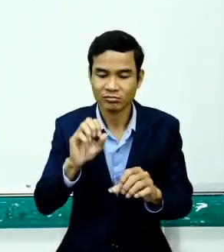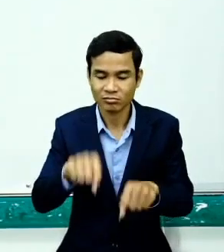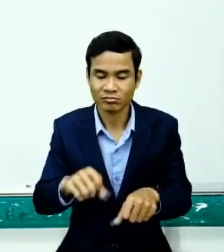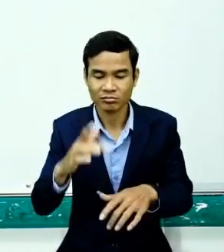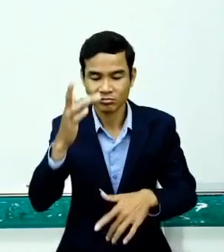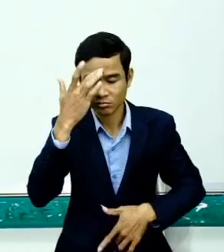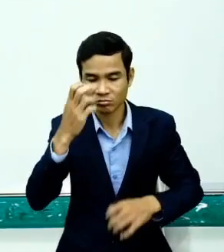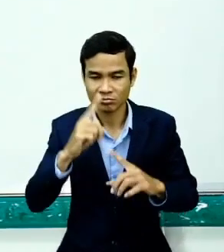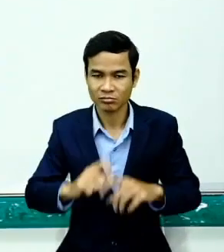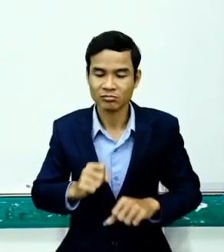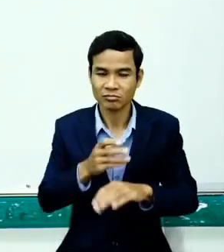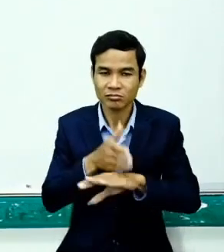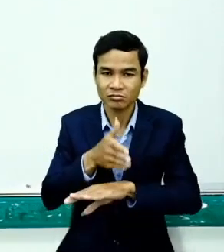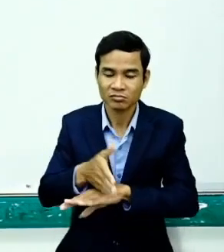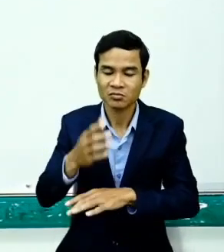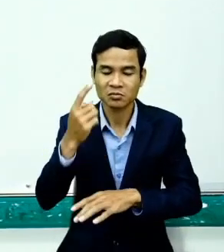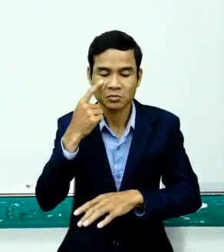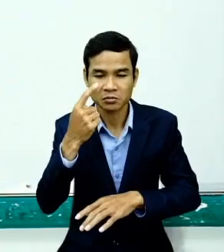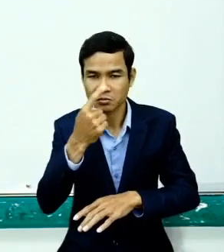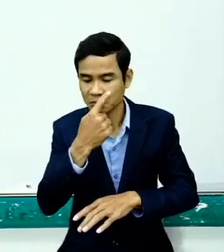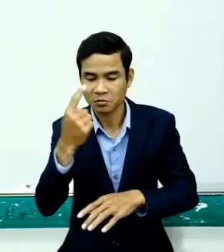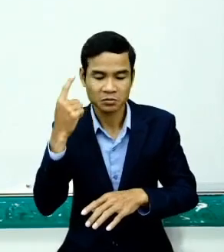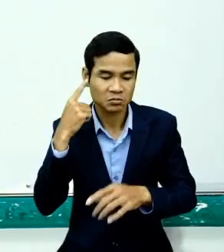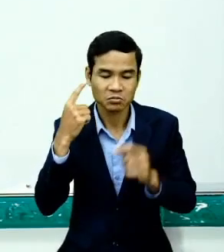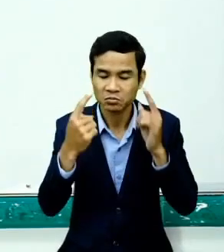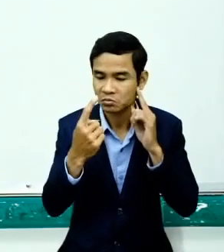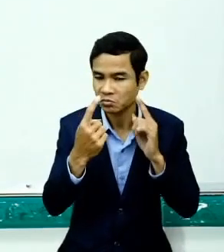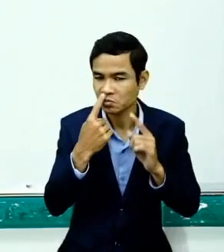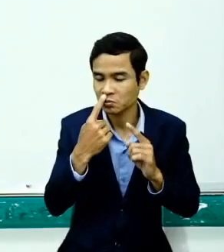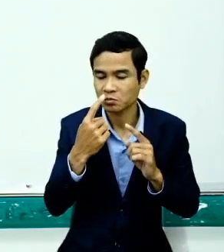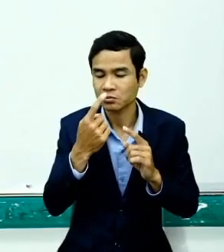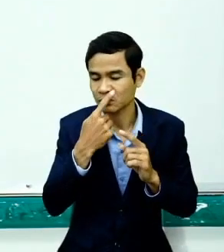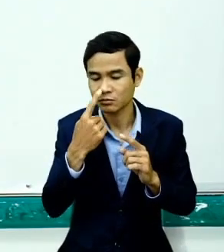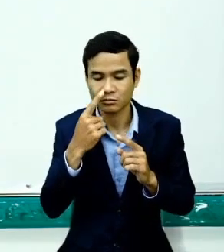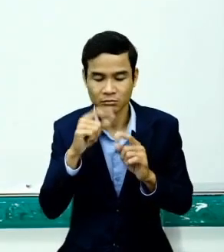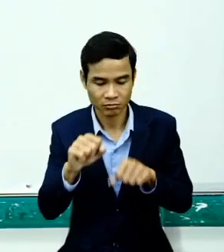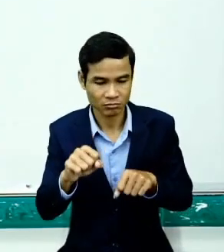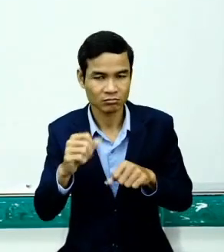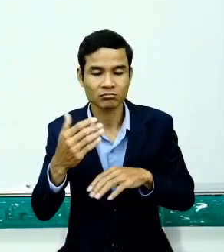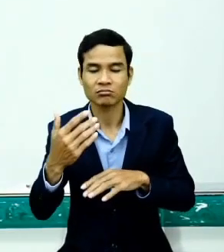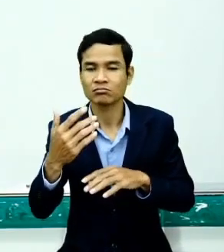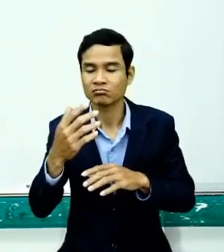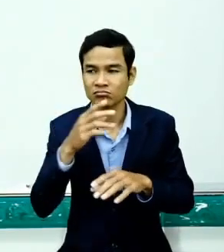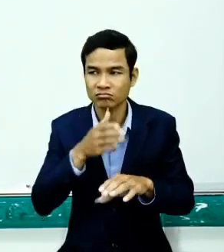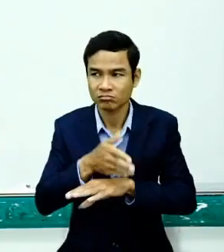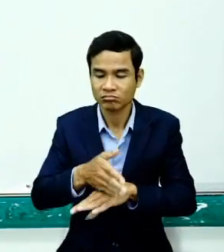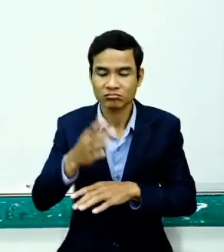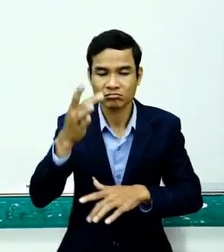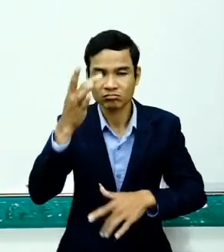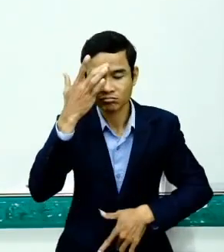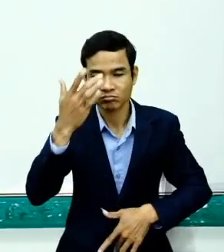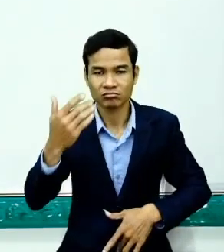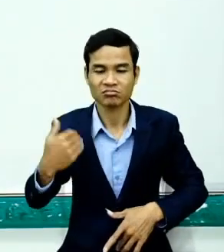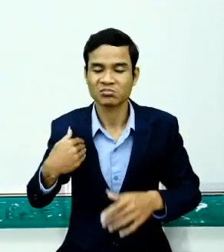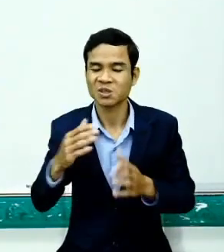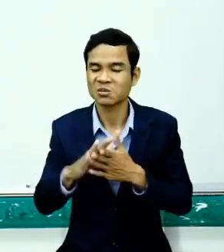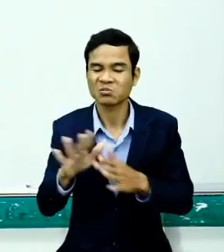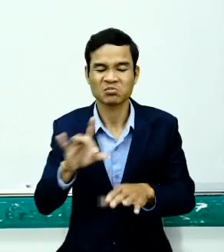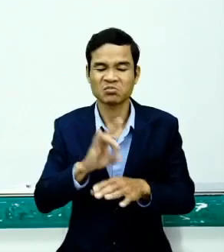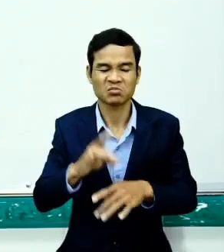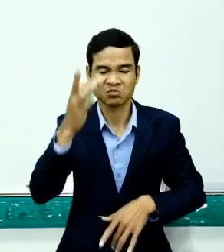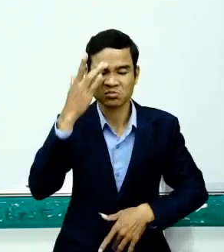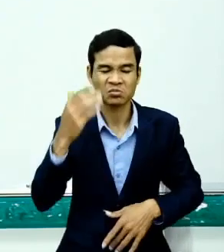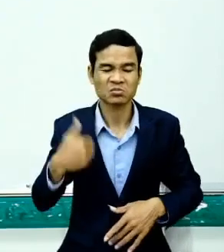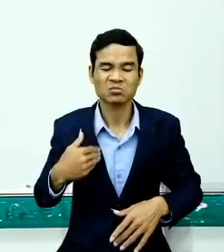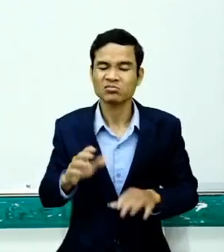dốc đáy nó một bạc bồn nóng phân nê trả chìa được cho một con chà ác nâng cao chùm ngư bê con cao chùm ngư ấy kìa đòi con lên cho tê nè con